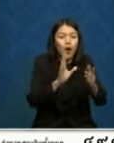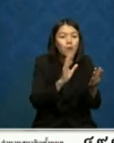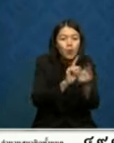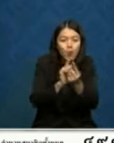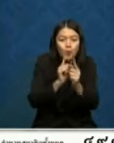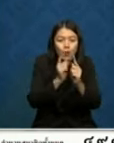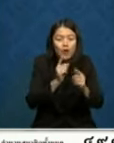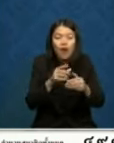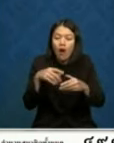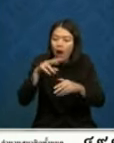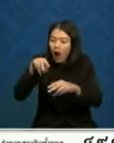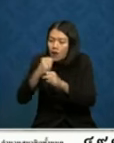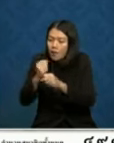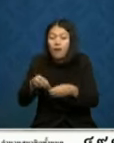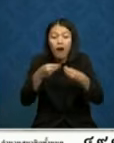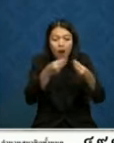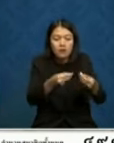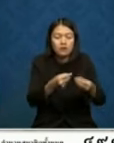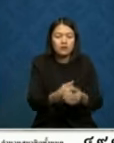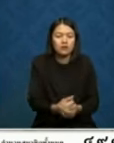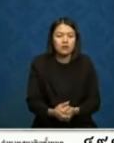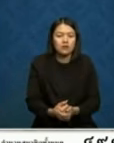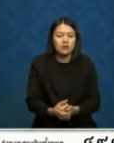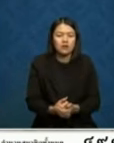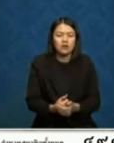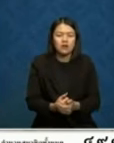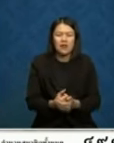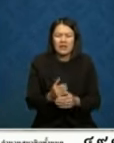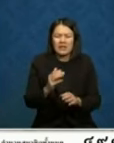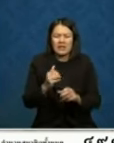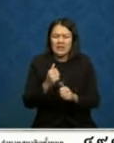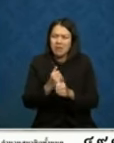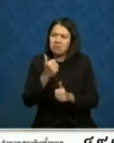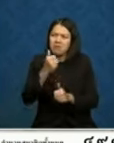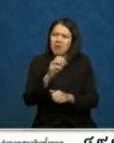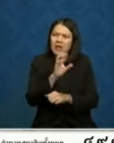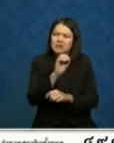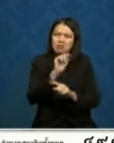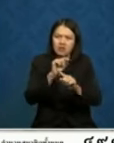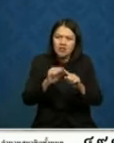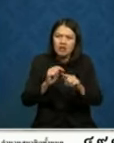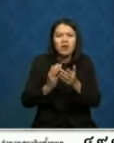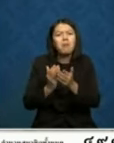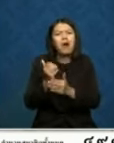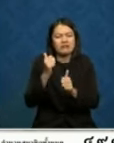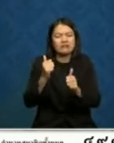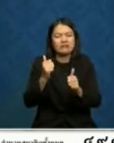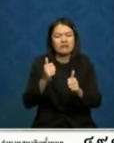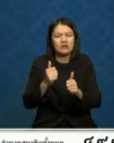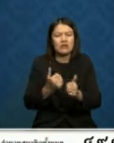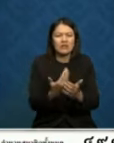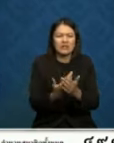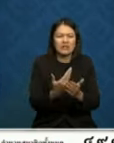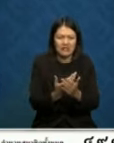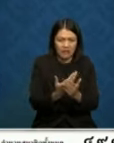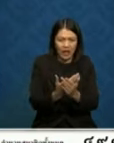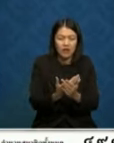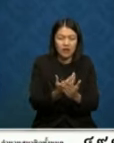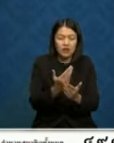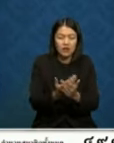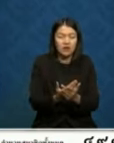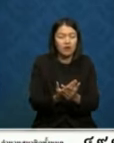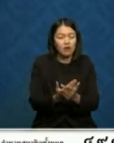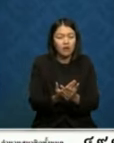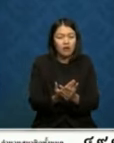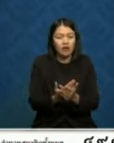และหางานให้เขาโดยมีอัตราสำเร็จอยู่ที่ 50% ท่านประธานครับเราใช้เงินเหล่านี้